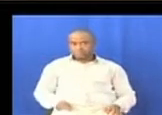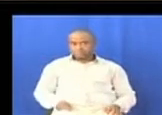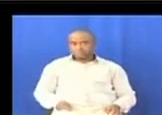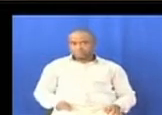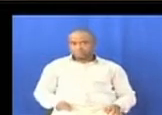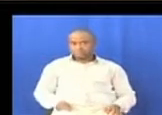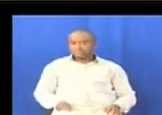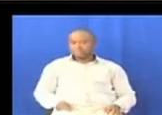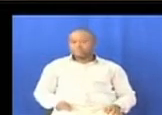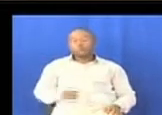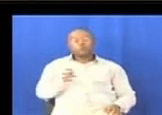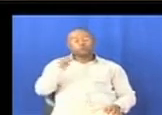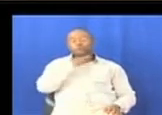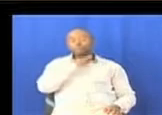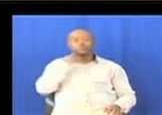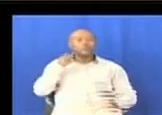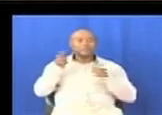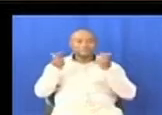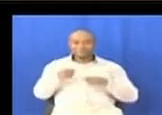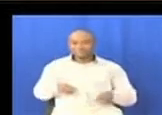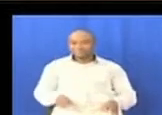Tena mchungaji hasa,